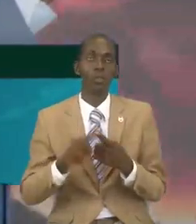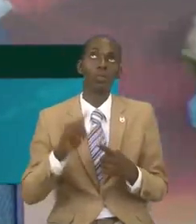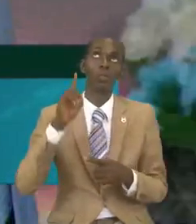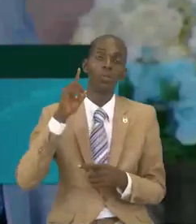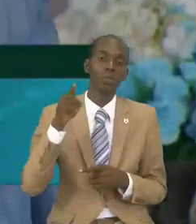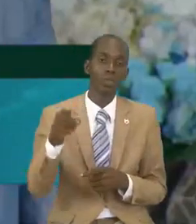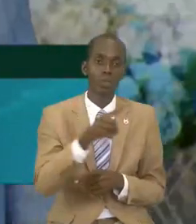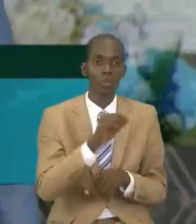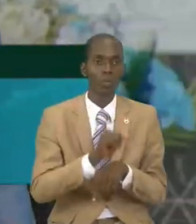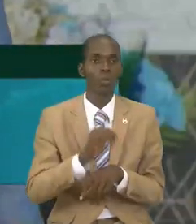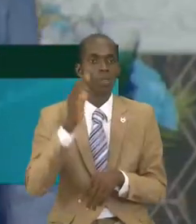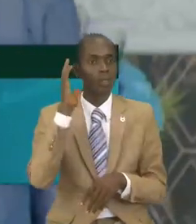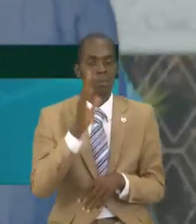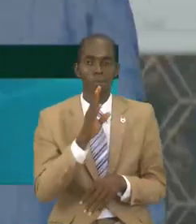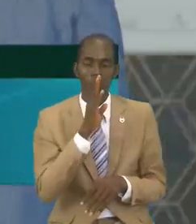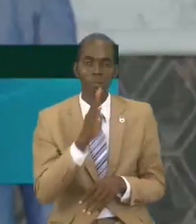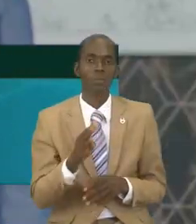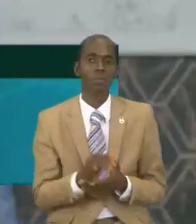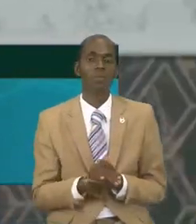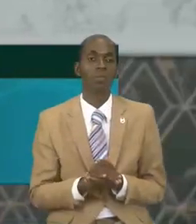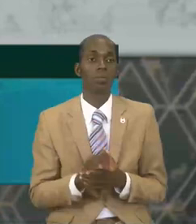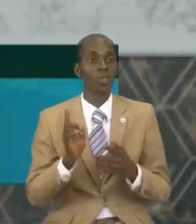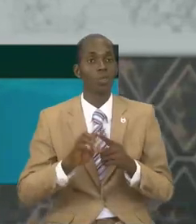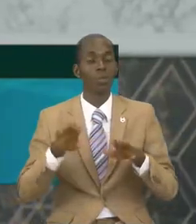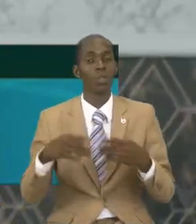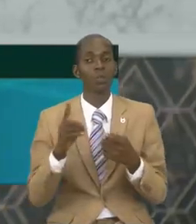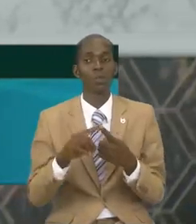selon ce qu'est son œuvre.